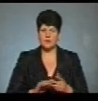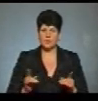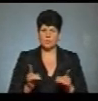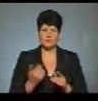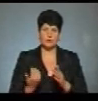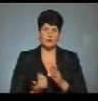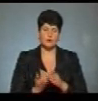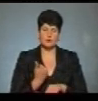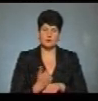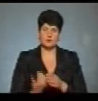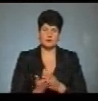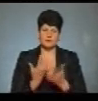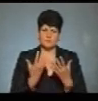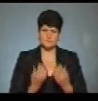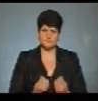дня.